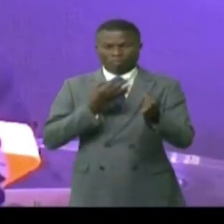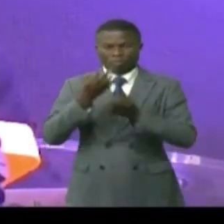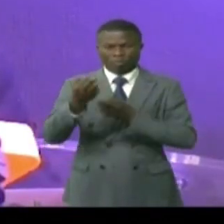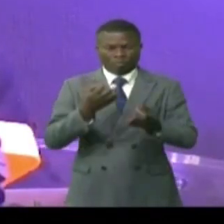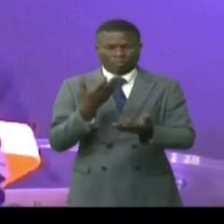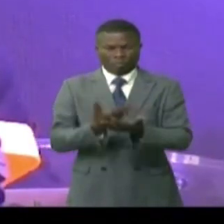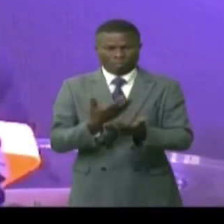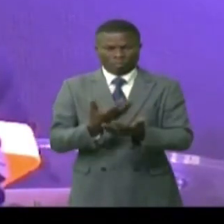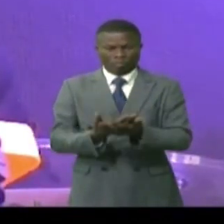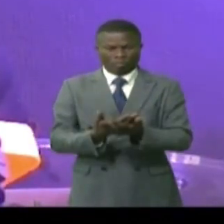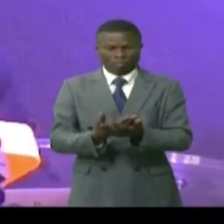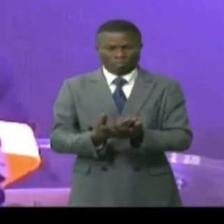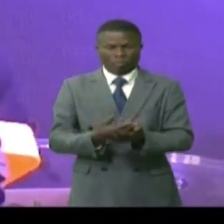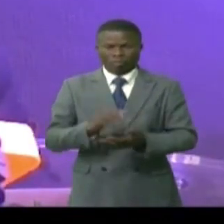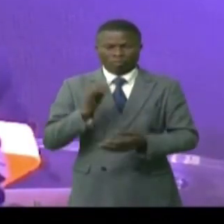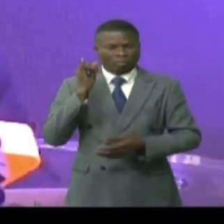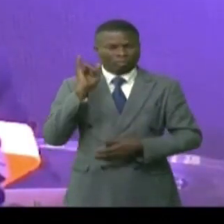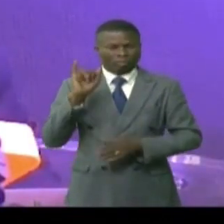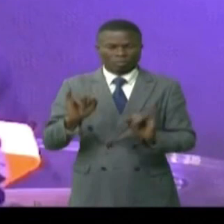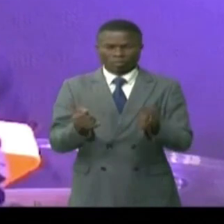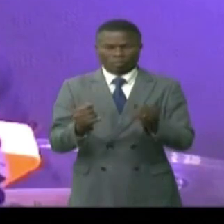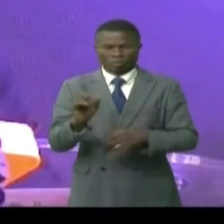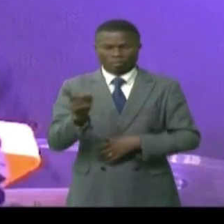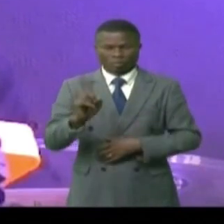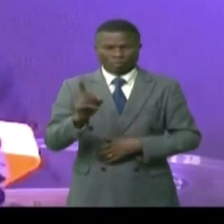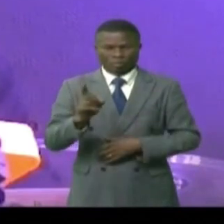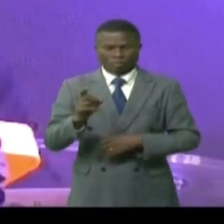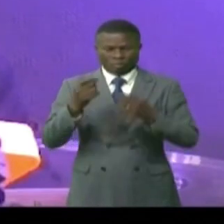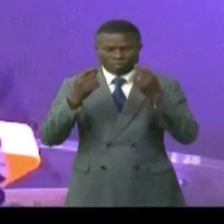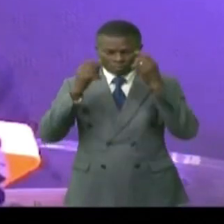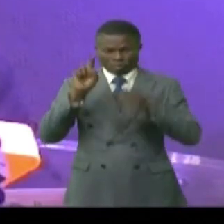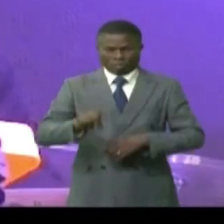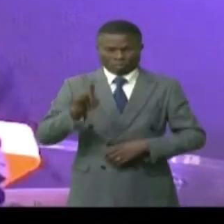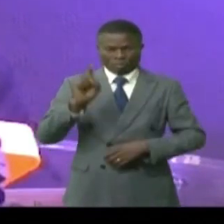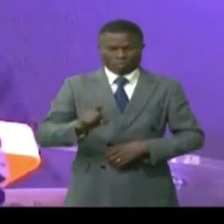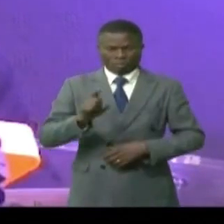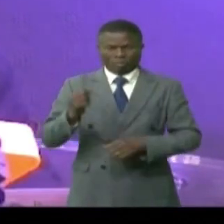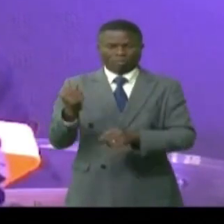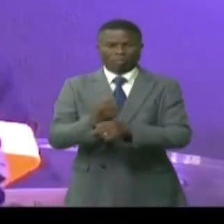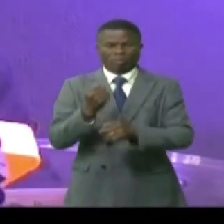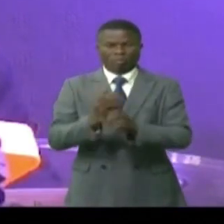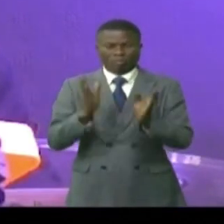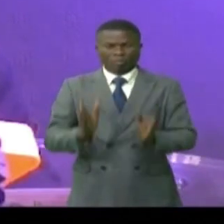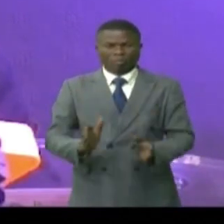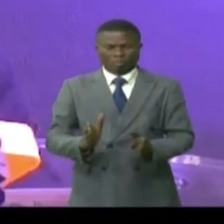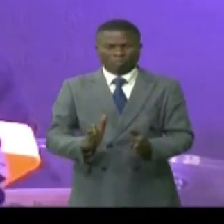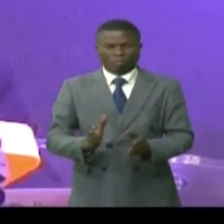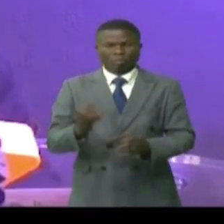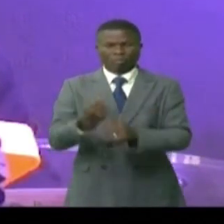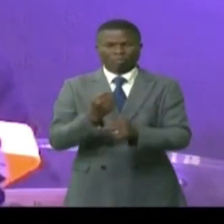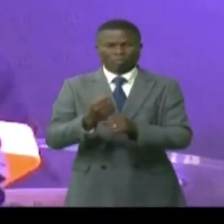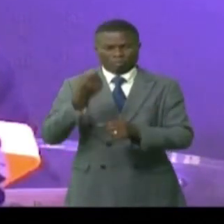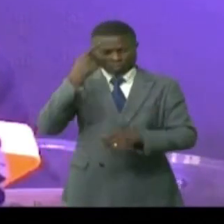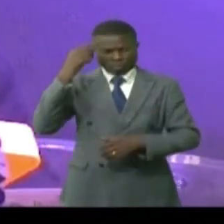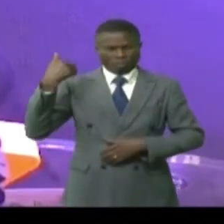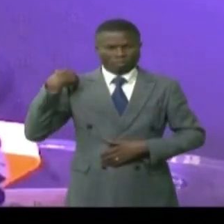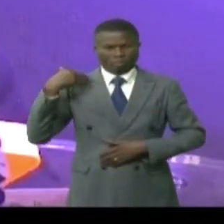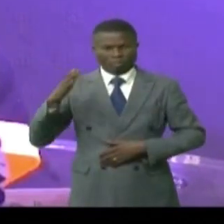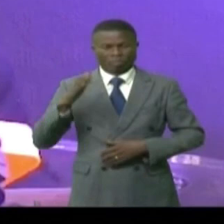possible, sans complaisance aucune, les désiderata des agents de carrière des services publics de l'État.